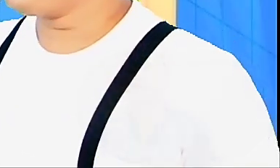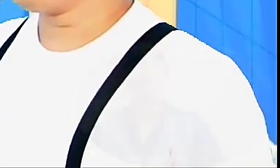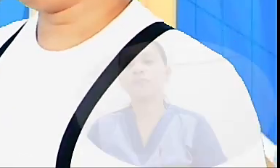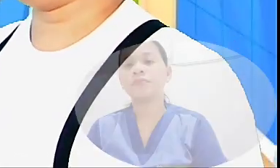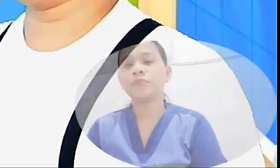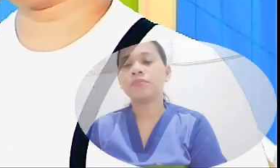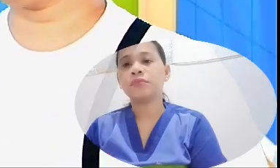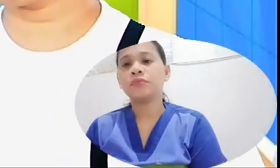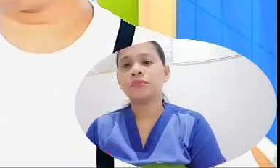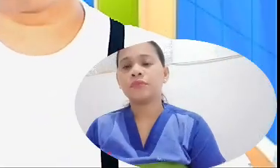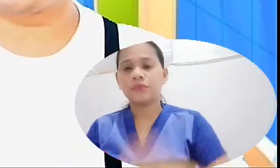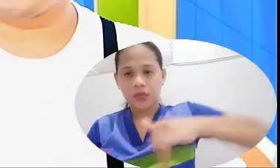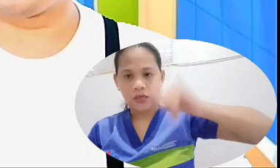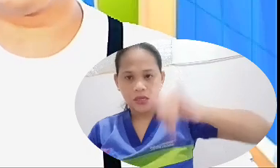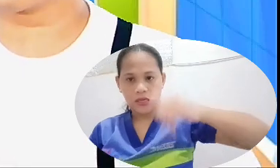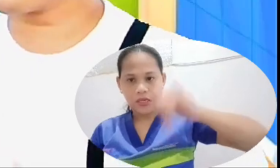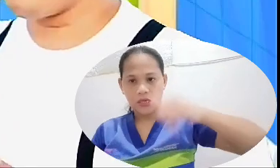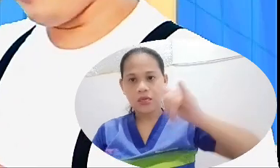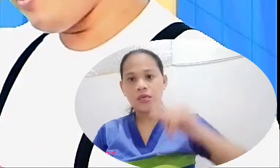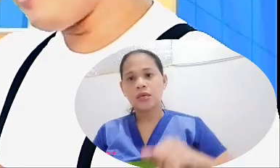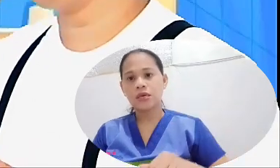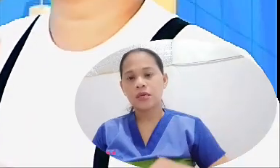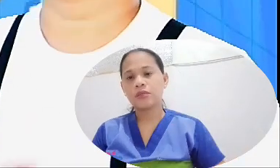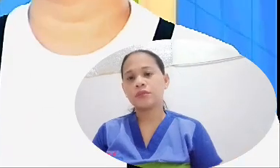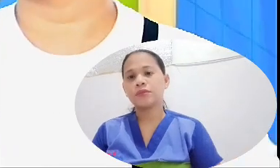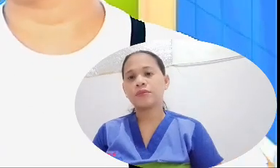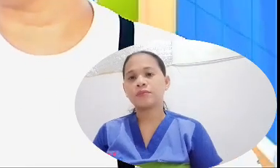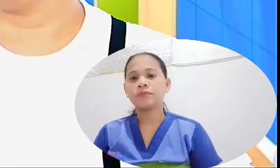Sige, unahin ko ang basain ng aking ulo.